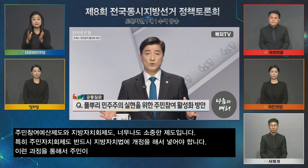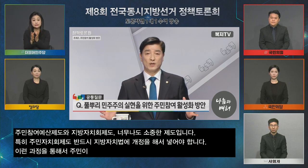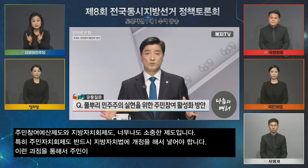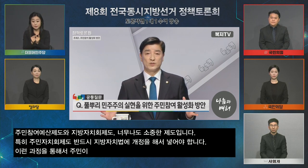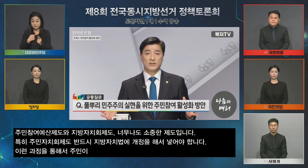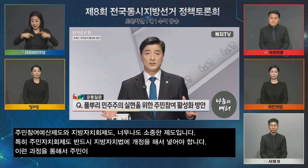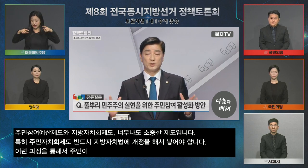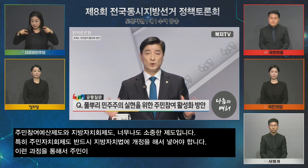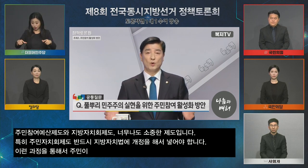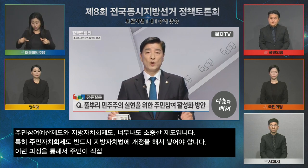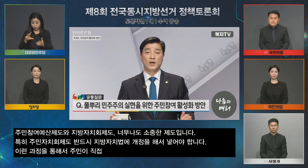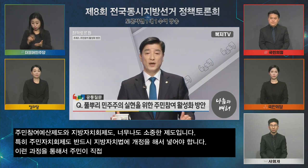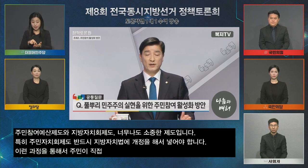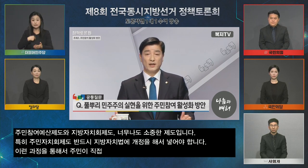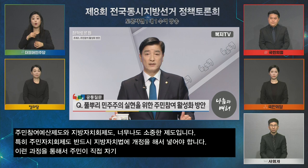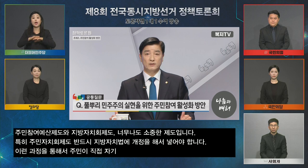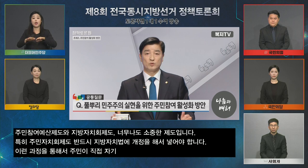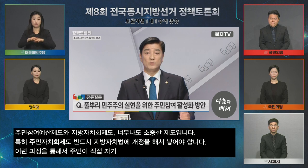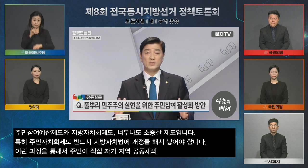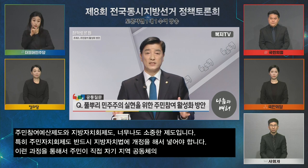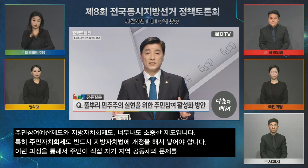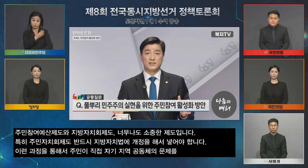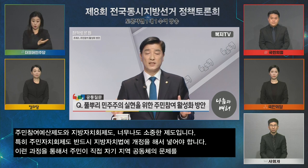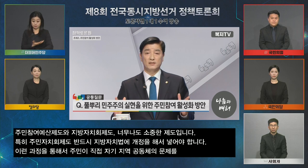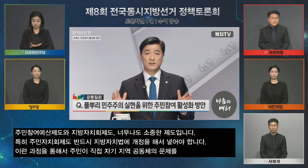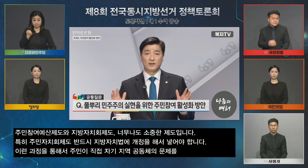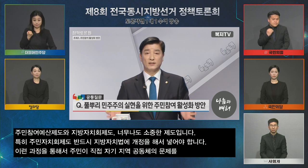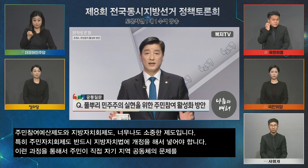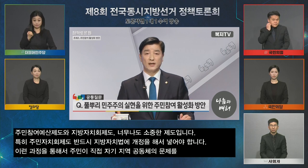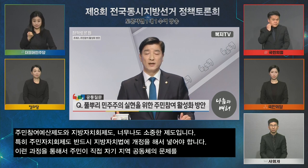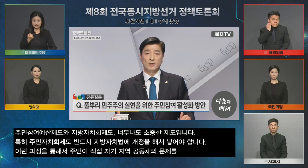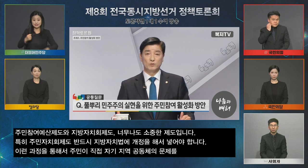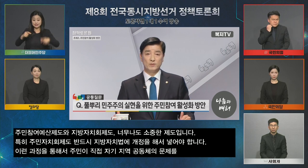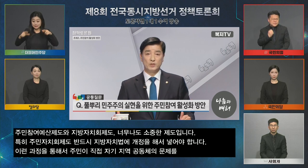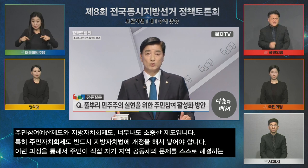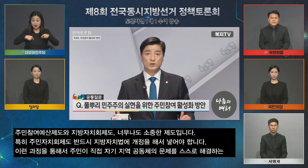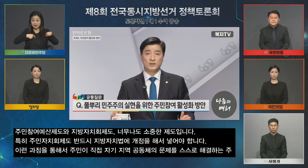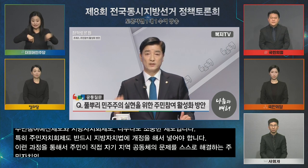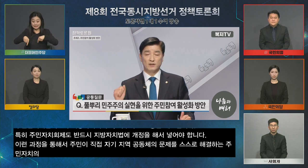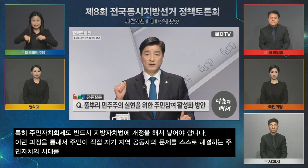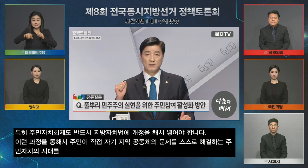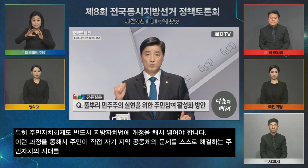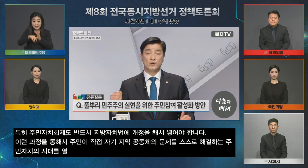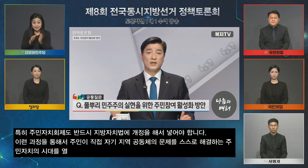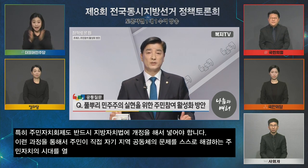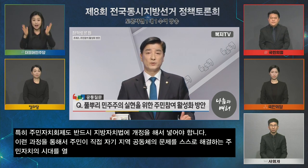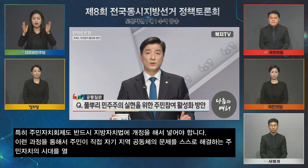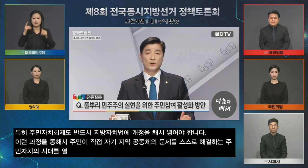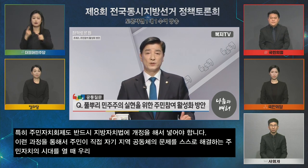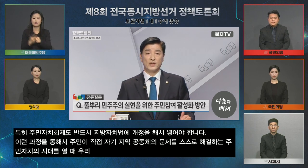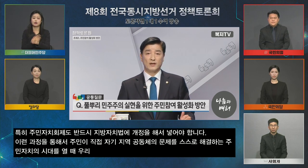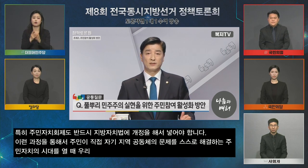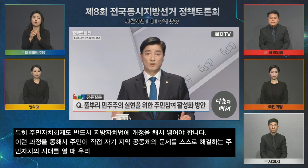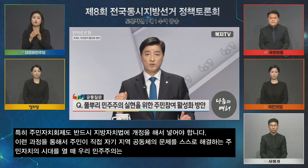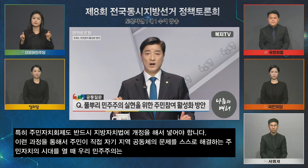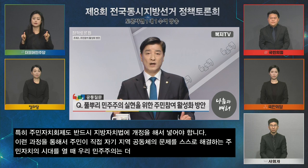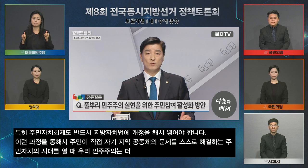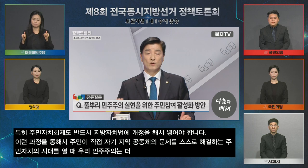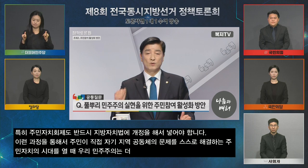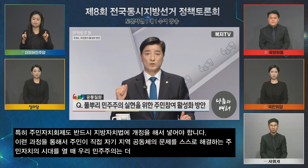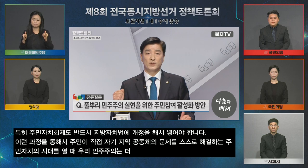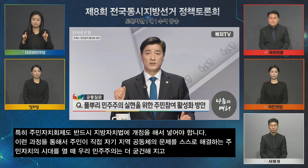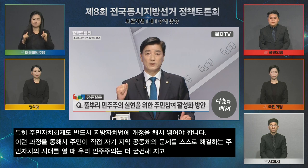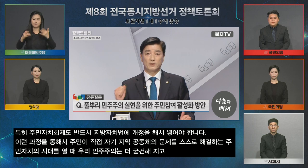지역공동체의 문제를 스스로 해결하는 주민자치의 시대를 열 때 우리 민주주의는 더 굳건해지고 나라는 더